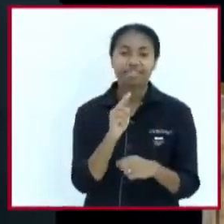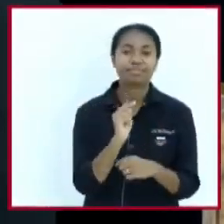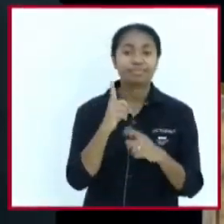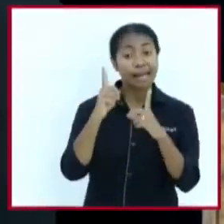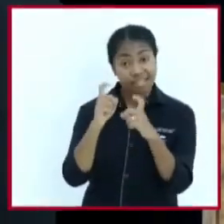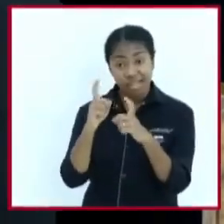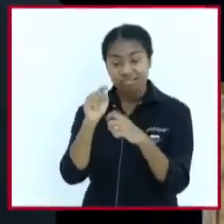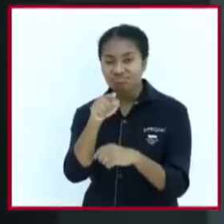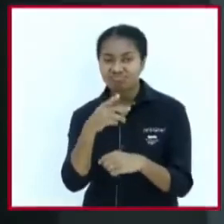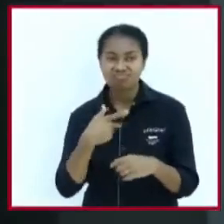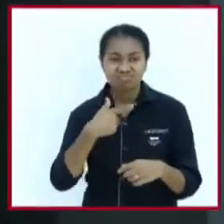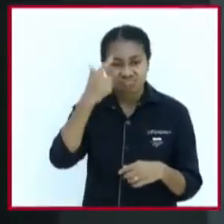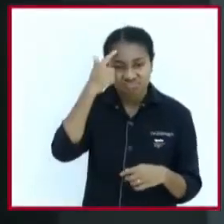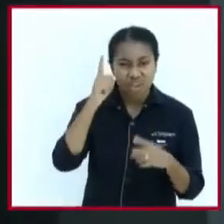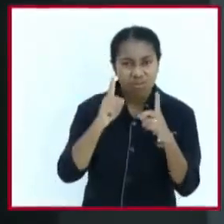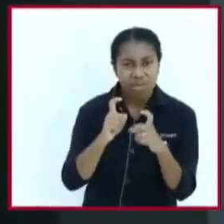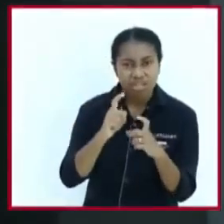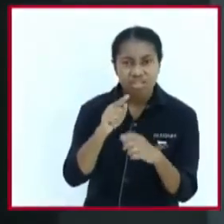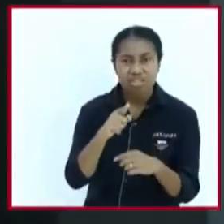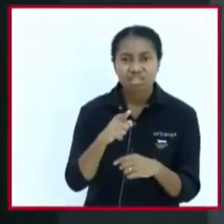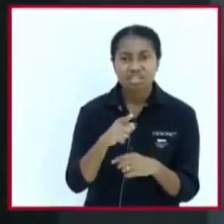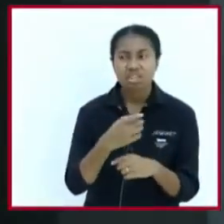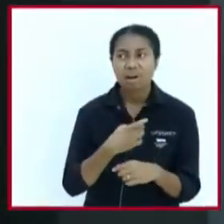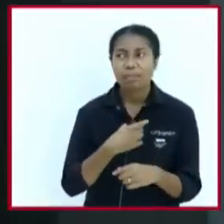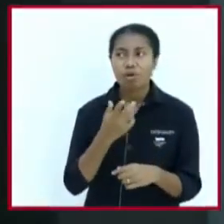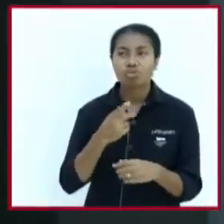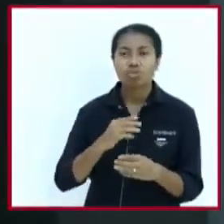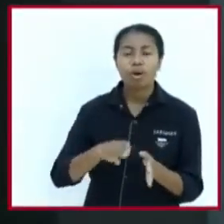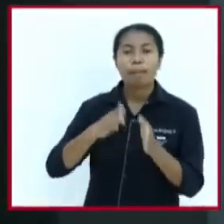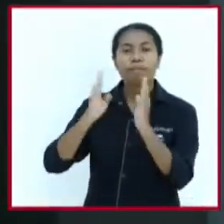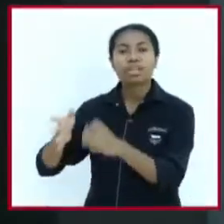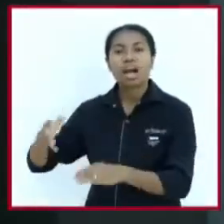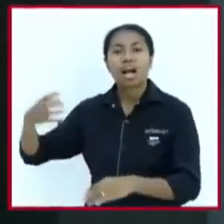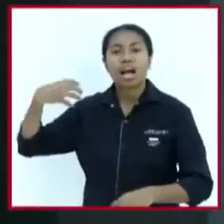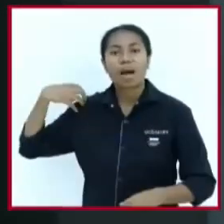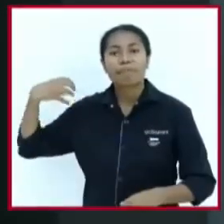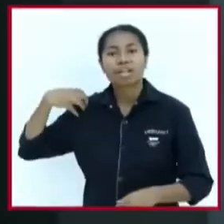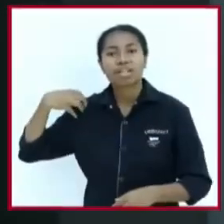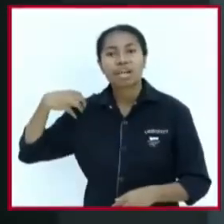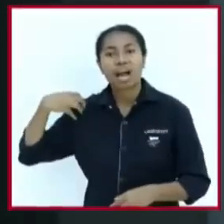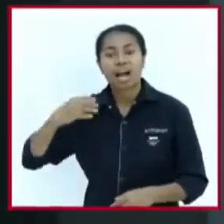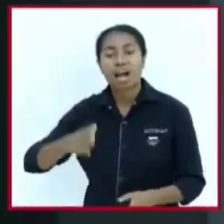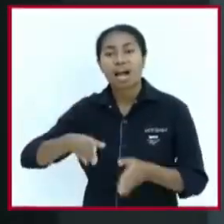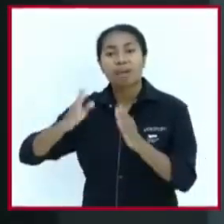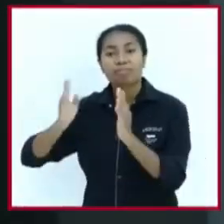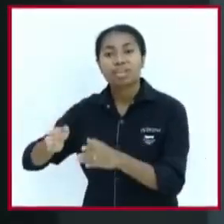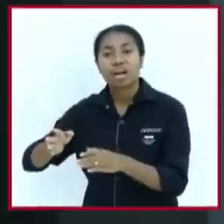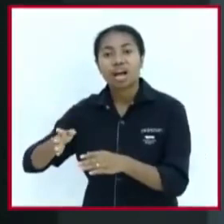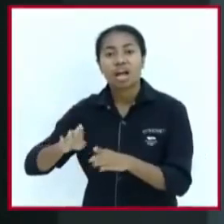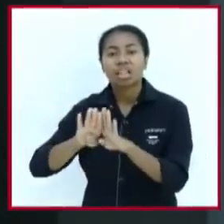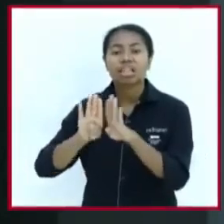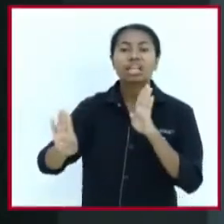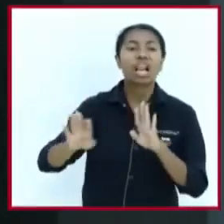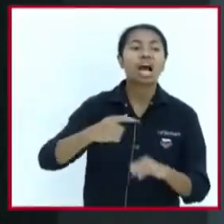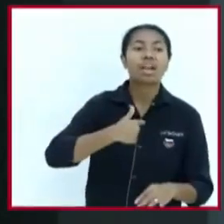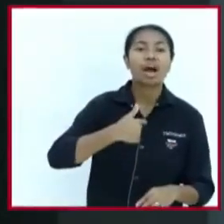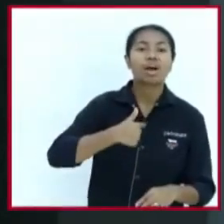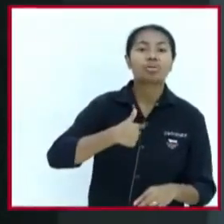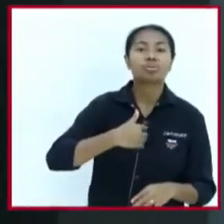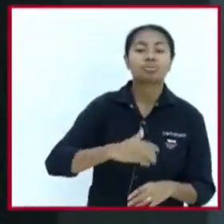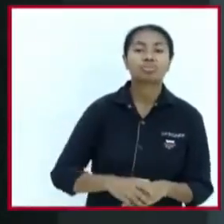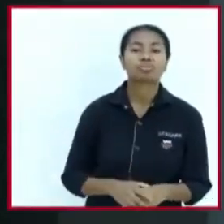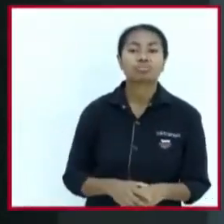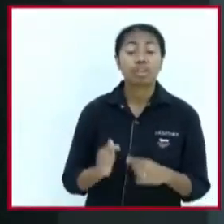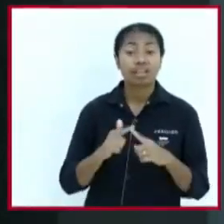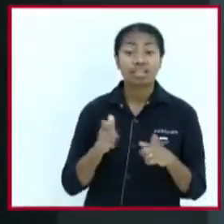Pacar saya ini mau kuliah di Amerika maka Pergilah Dia tinggalkan daku ke Amerika